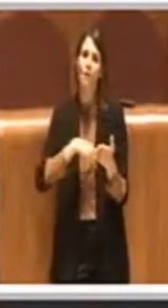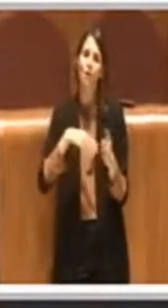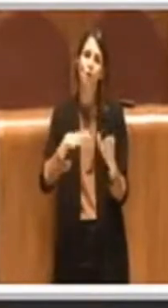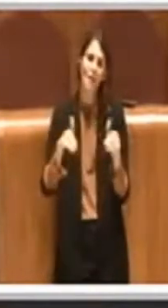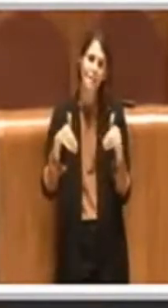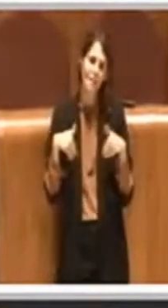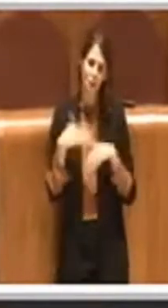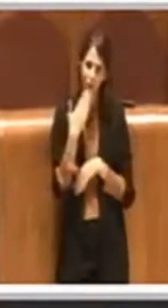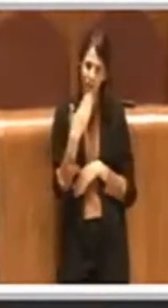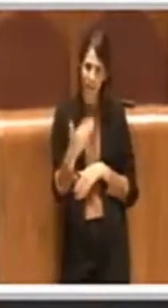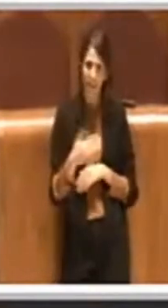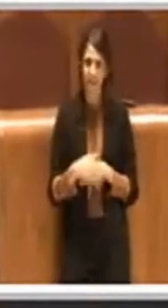astensione